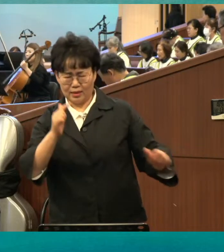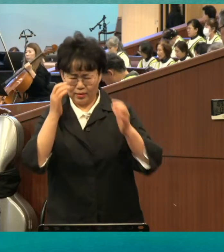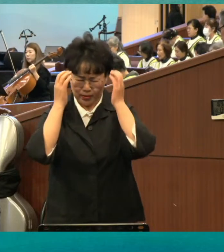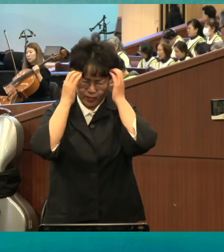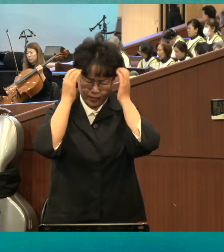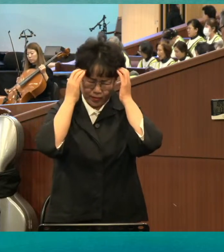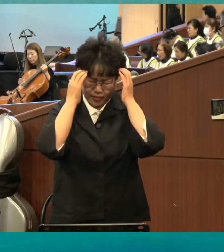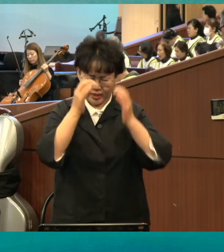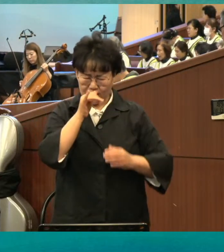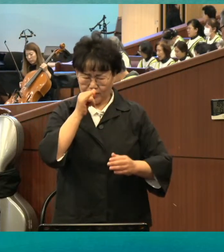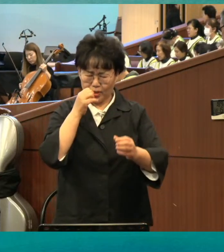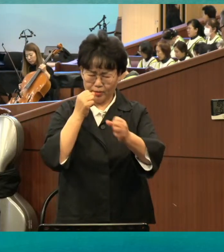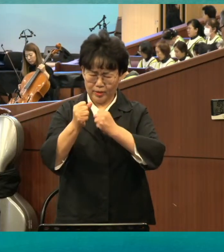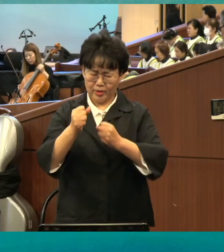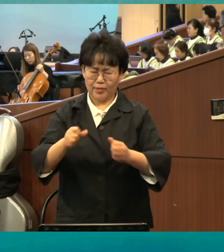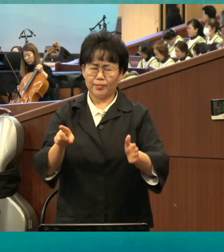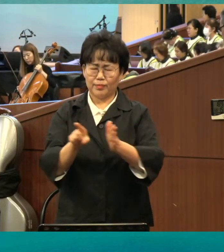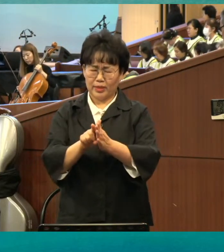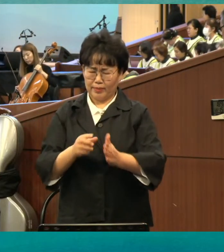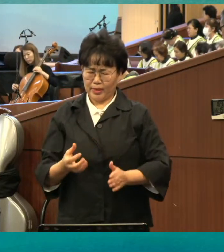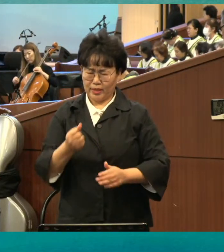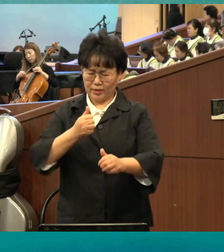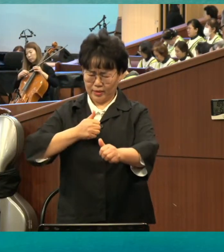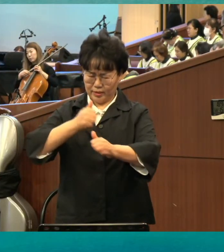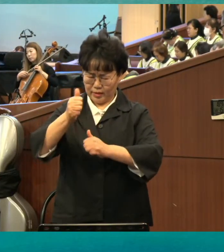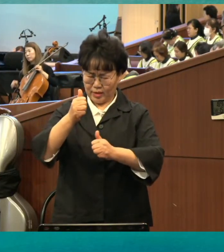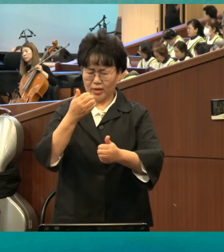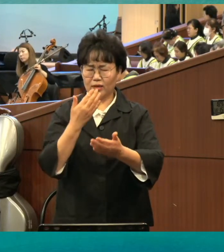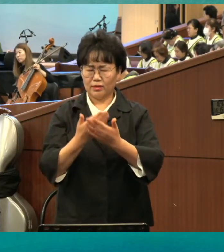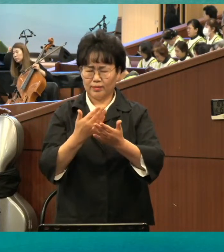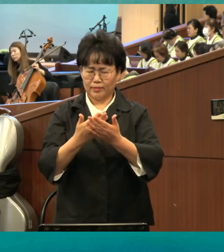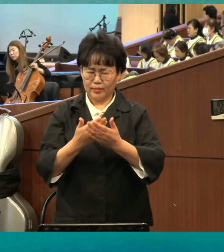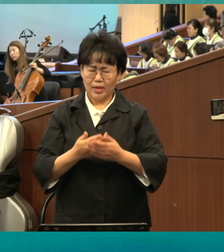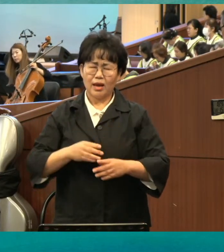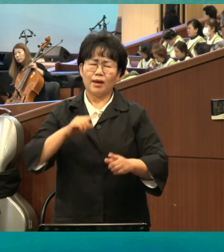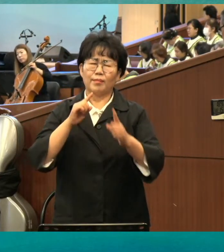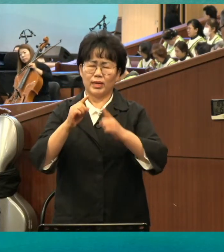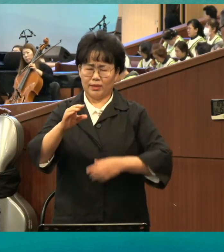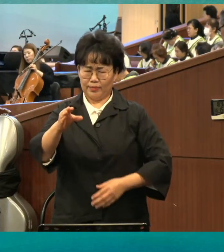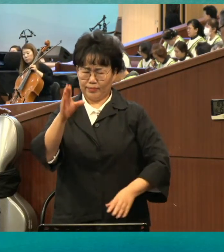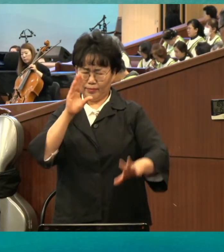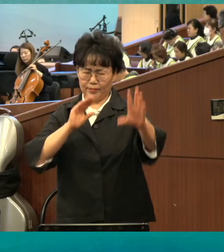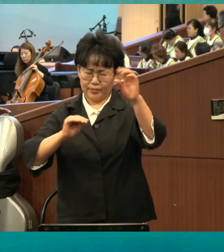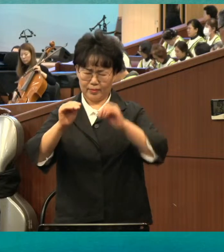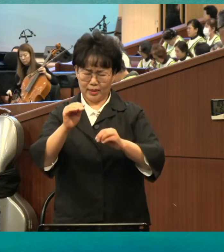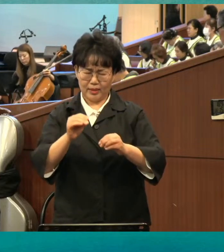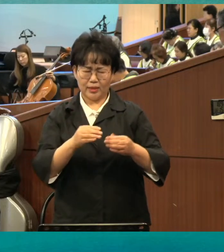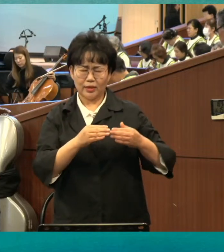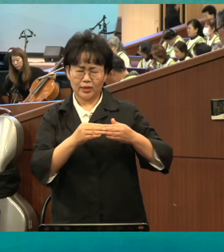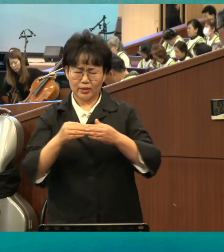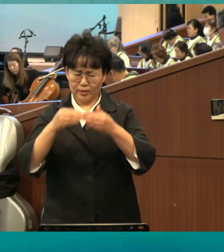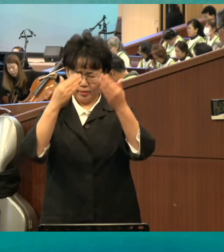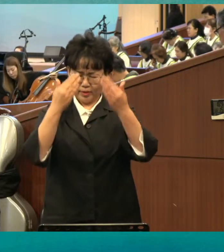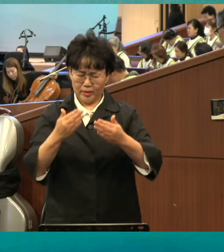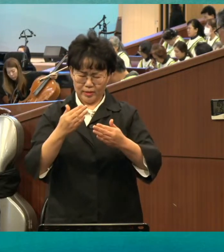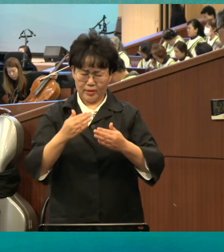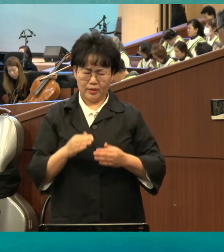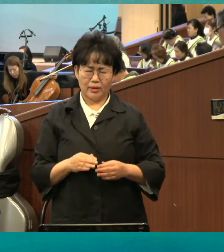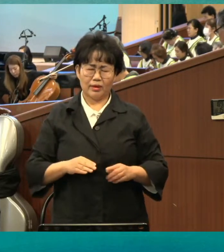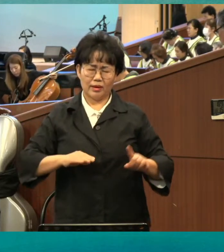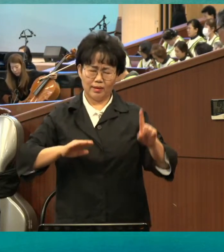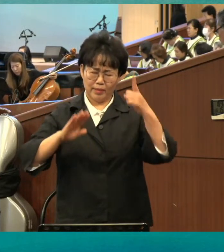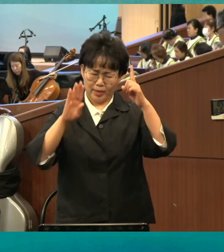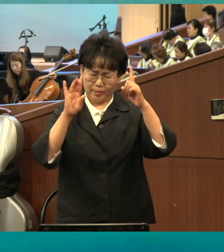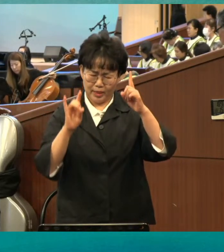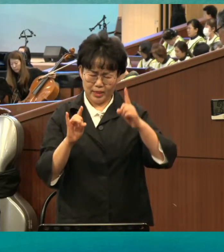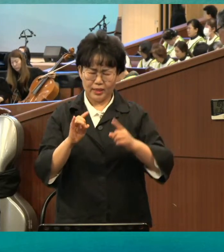하여 주시고 또 말씀으로 인도를 받으며 30배, 60배, 100배 결실 거두는 축복의 한 해, 풍성한 한